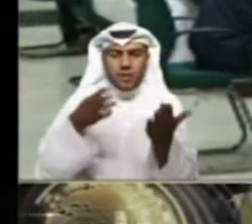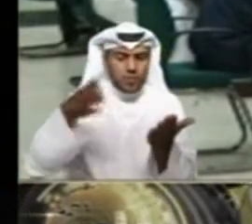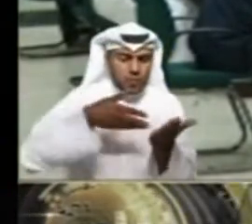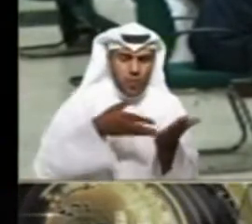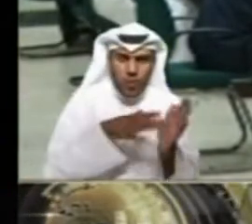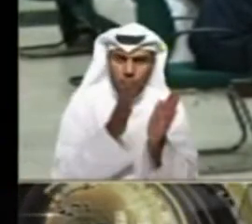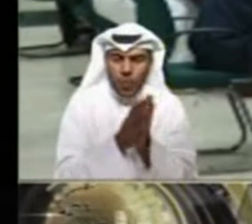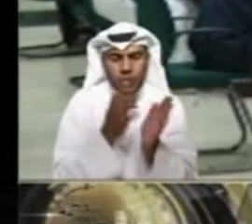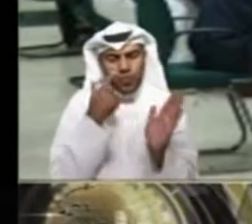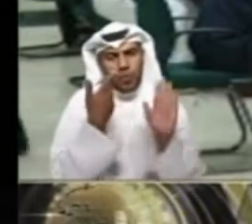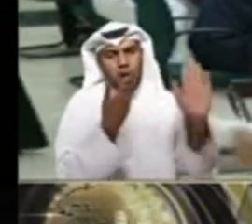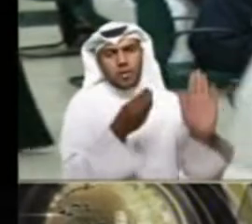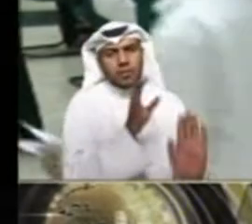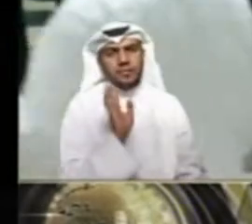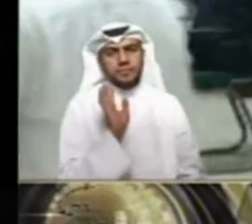توثيق